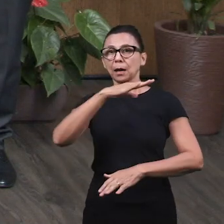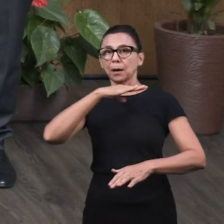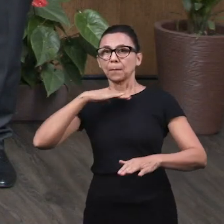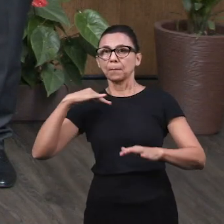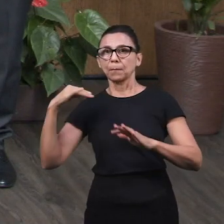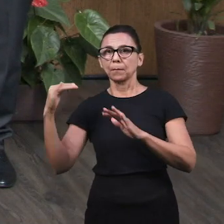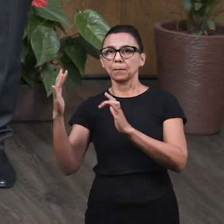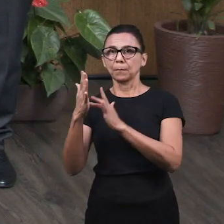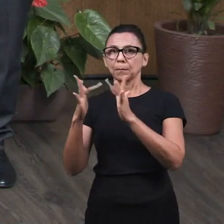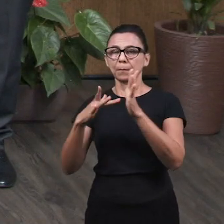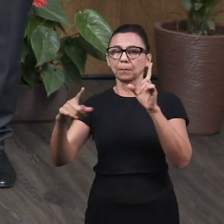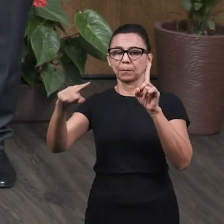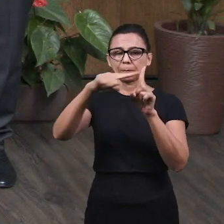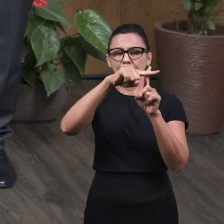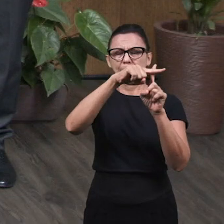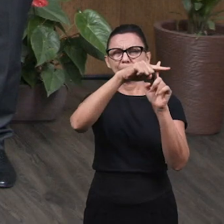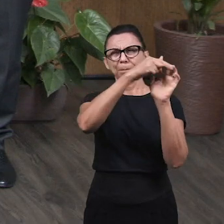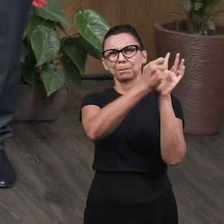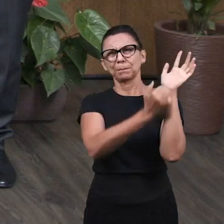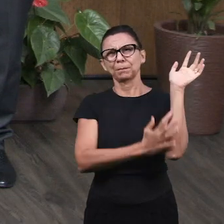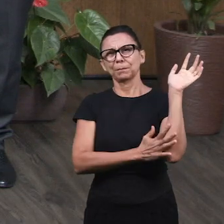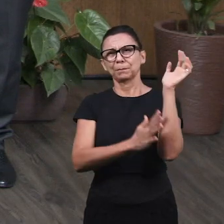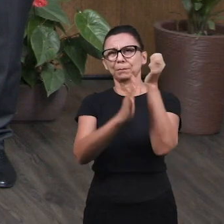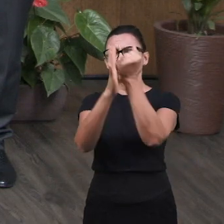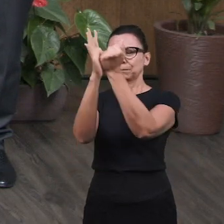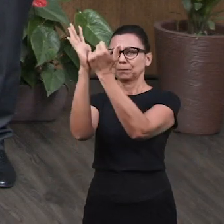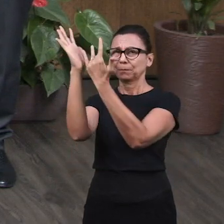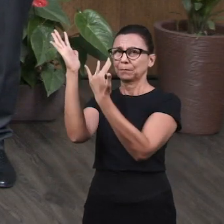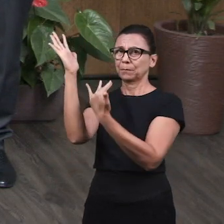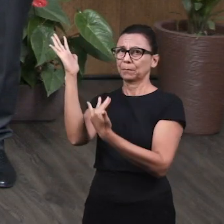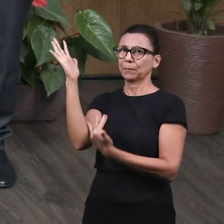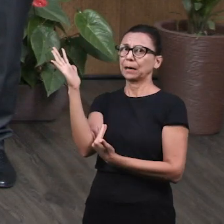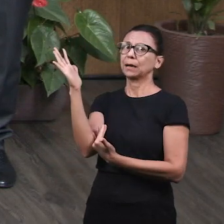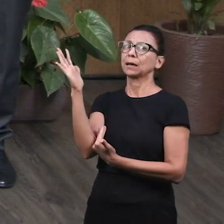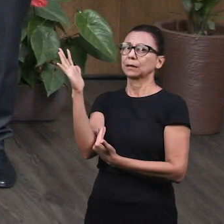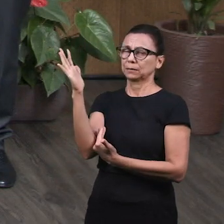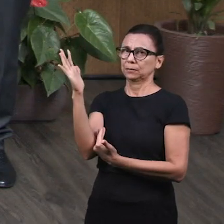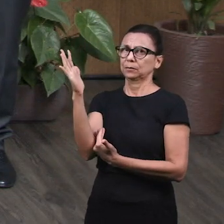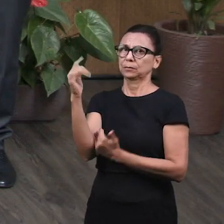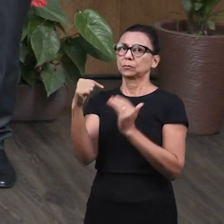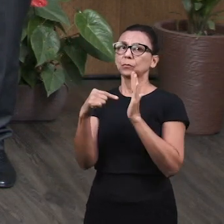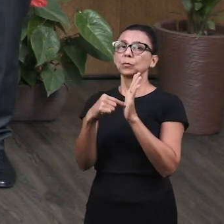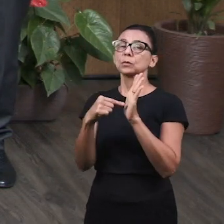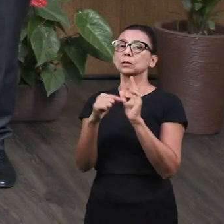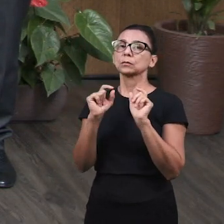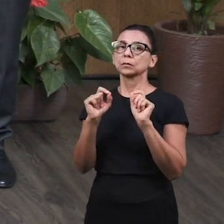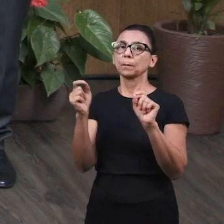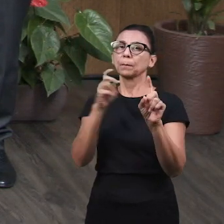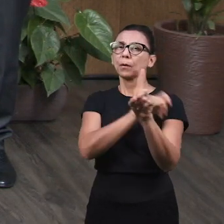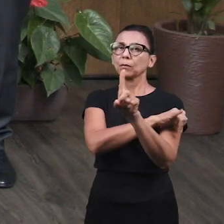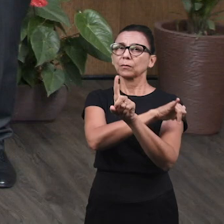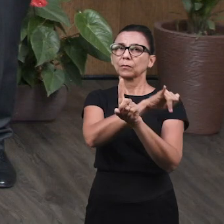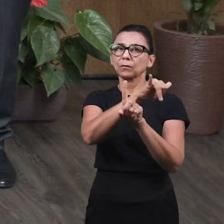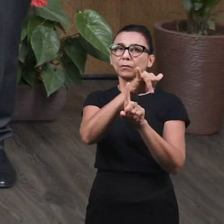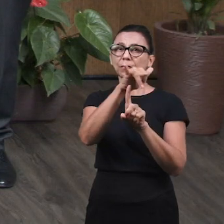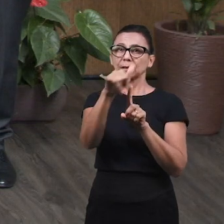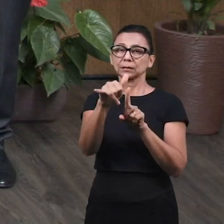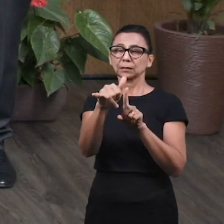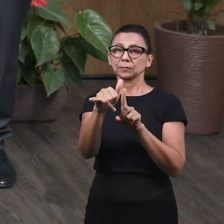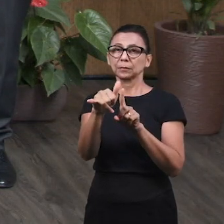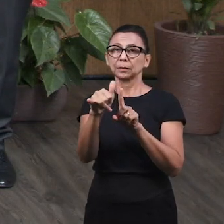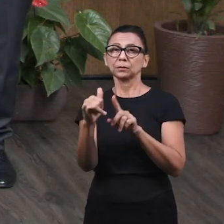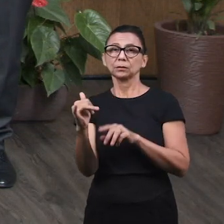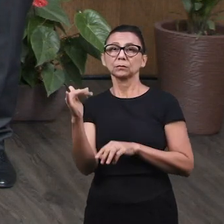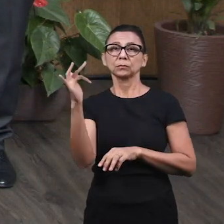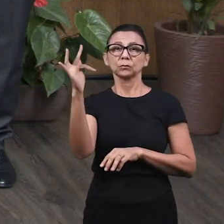de son sang dans la croix du Calvaire, qui pointait prophétiquement vers le